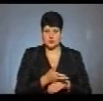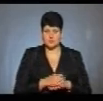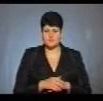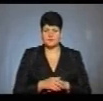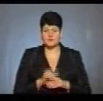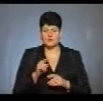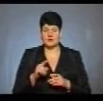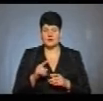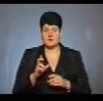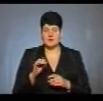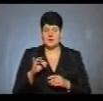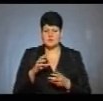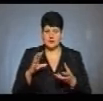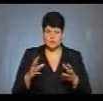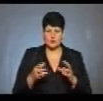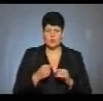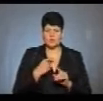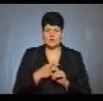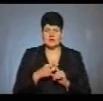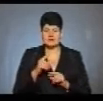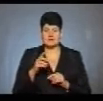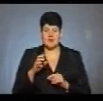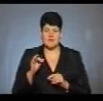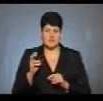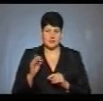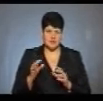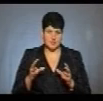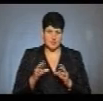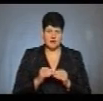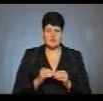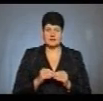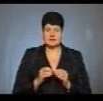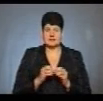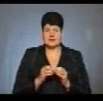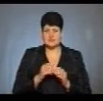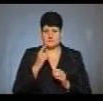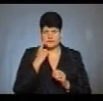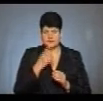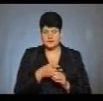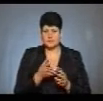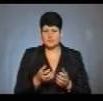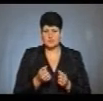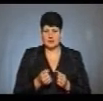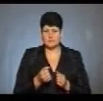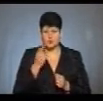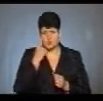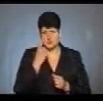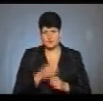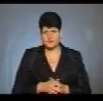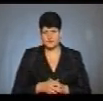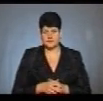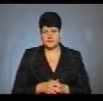Тоді база додається до збавок, збавки рахуються з 10 балів, і ми отримуємо оцінку.